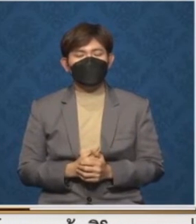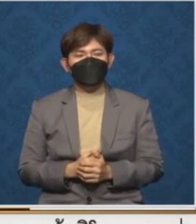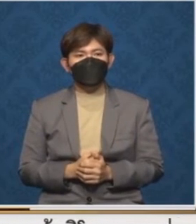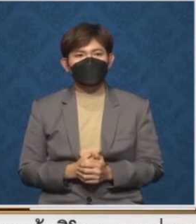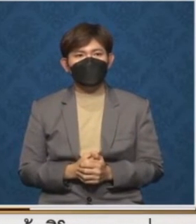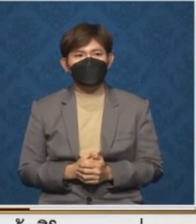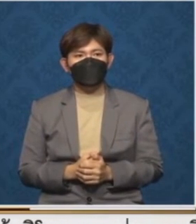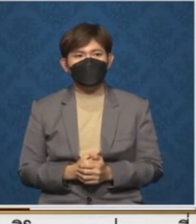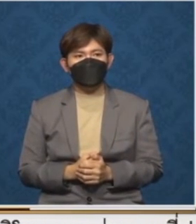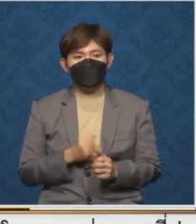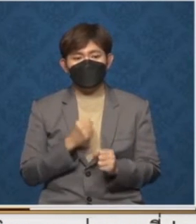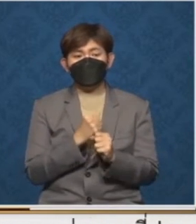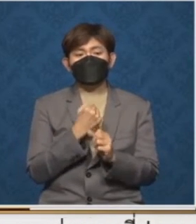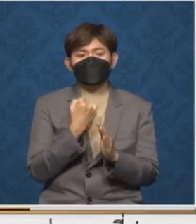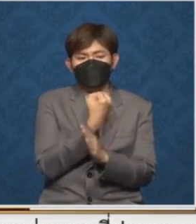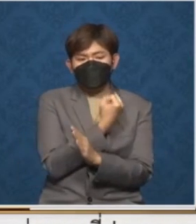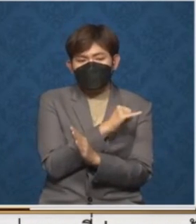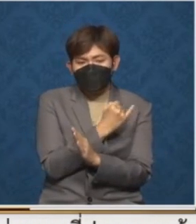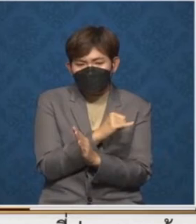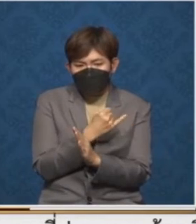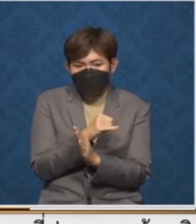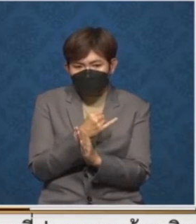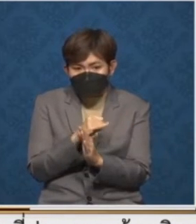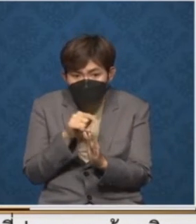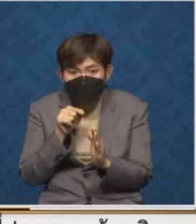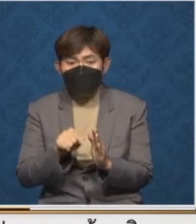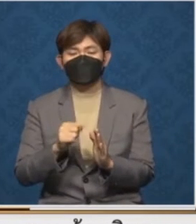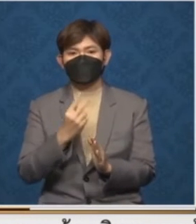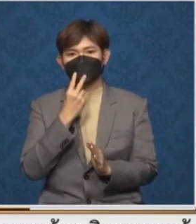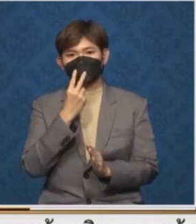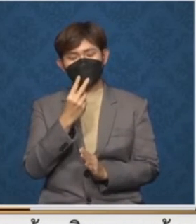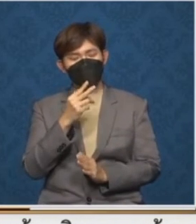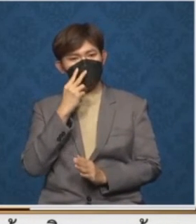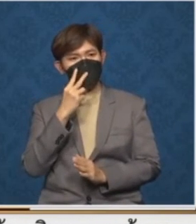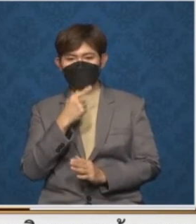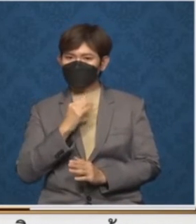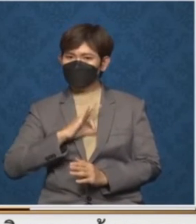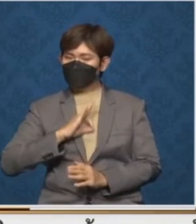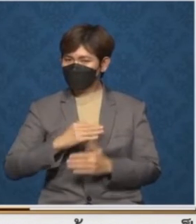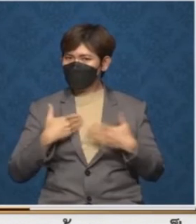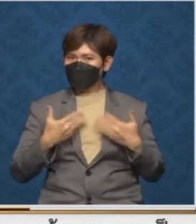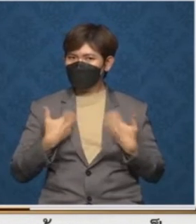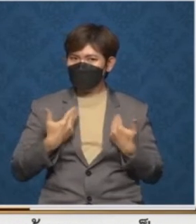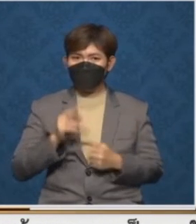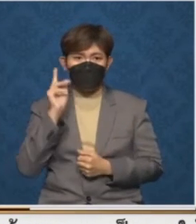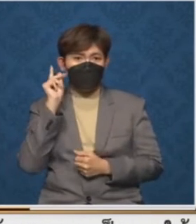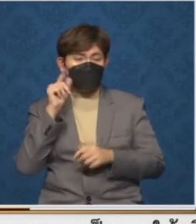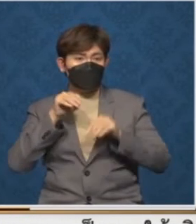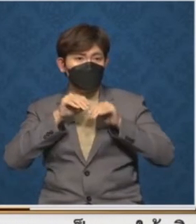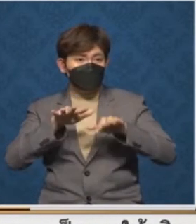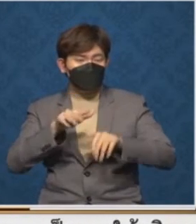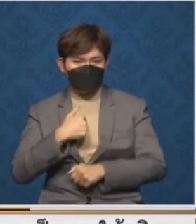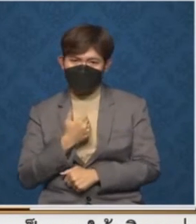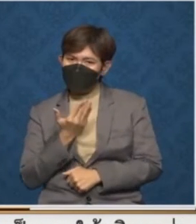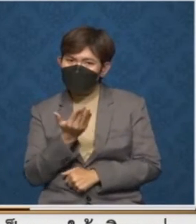ขณะลตย์โ-it ท่ดขางบนนะฮะแก้ข้อสั่งการของนายกรัยเล่ง